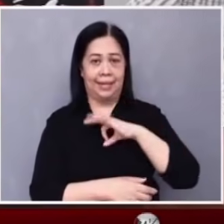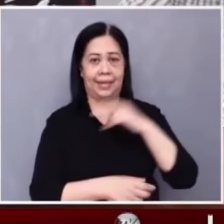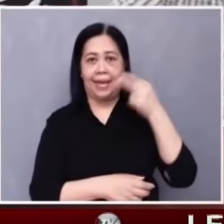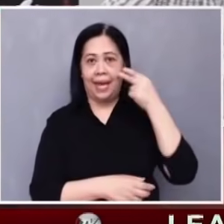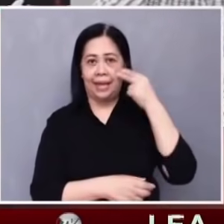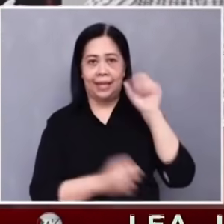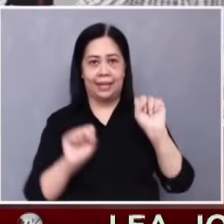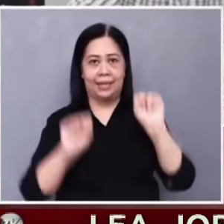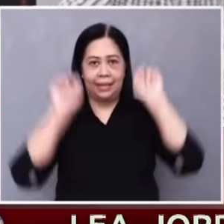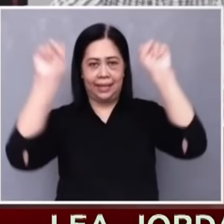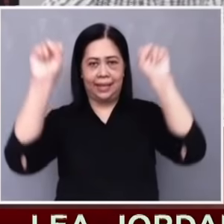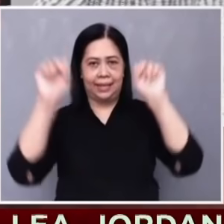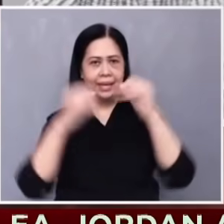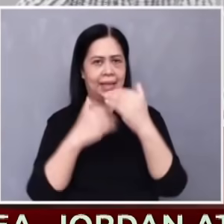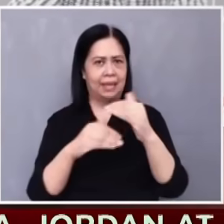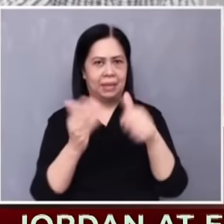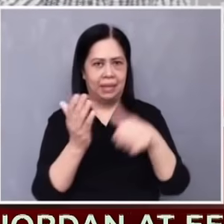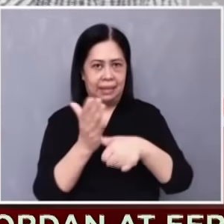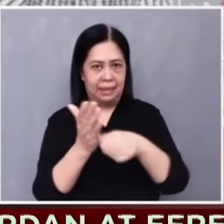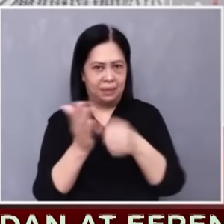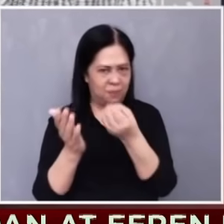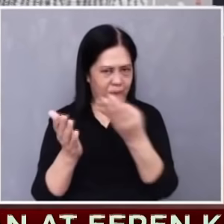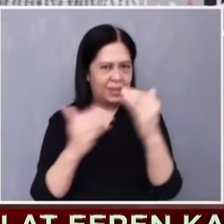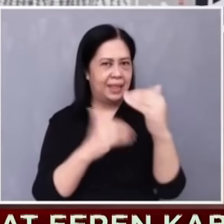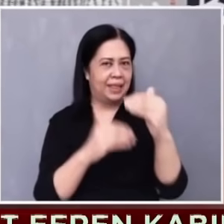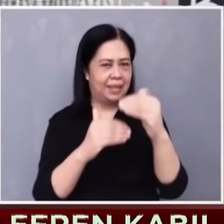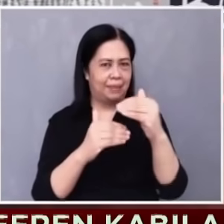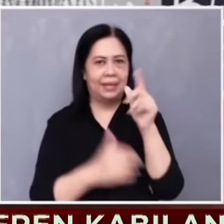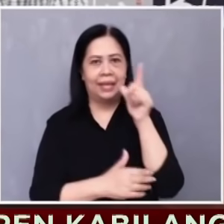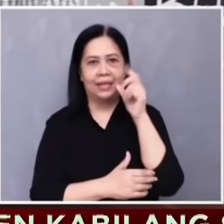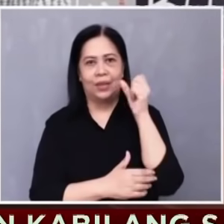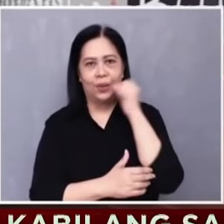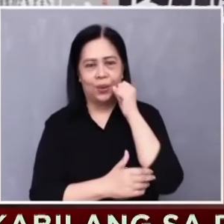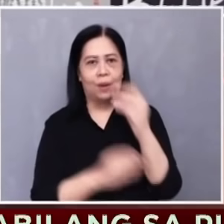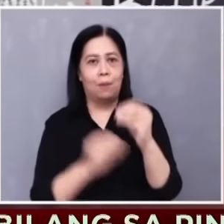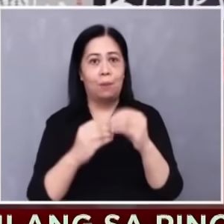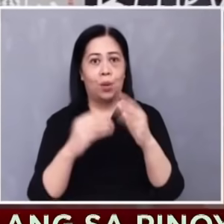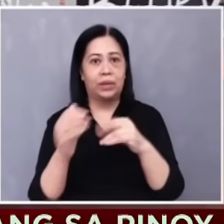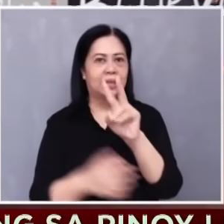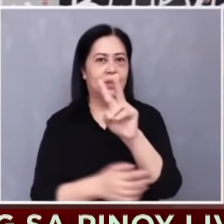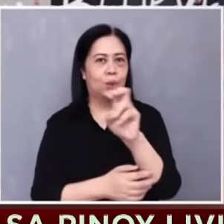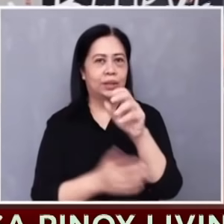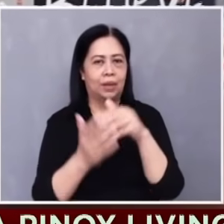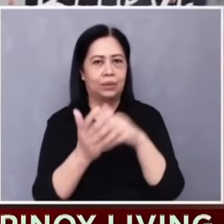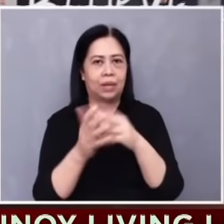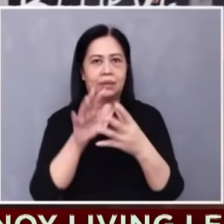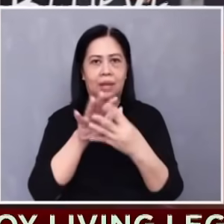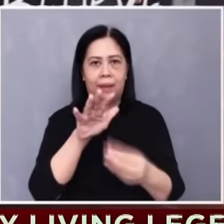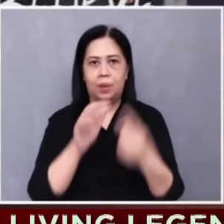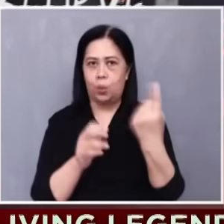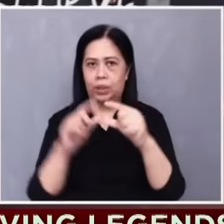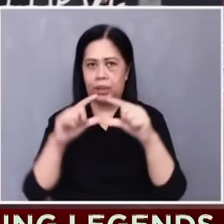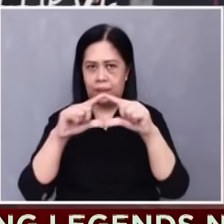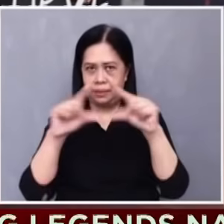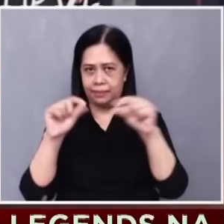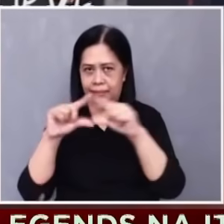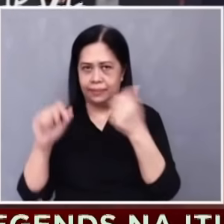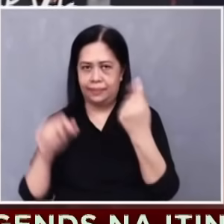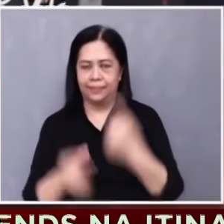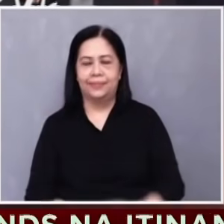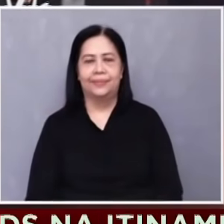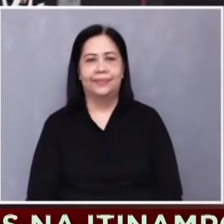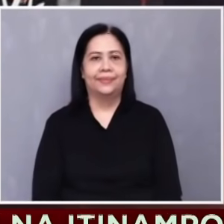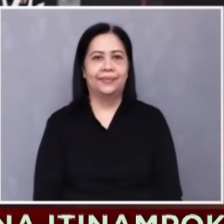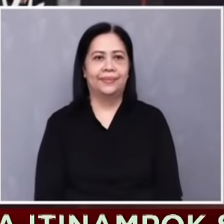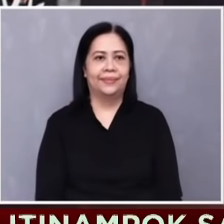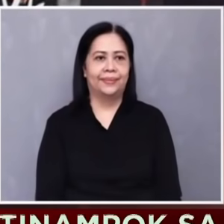Limited edition ang Celio series ni Salonga na may mahigit 200,000 kopya lang. Mario Dumawal, ABS-CBN